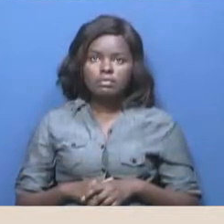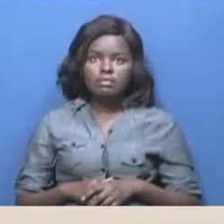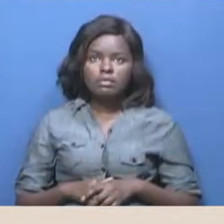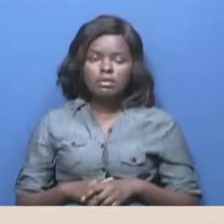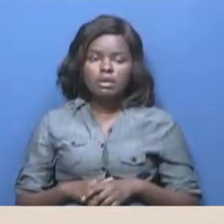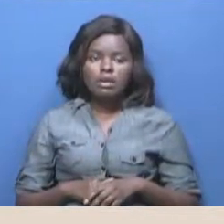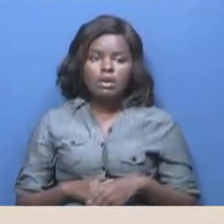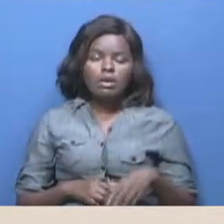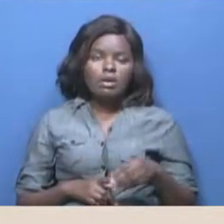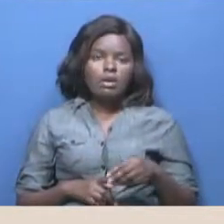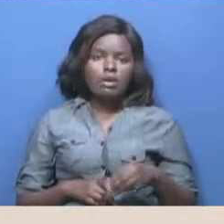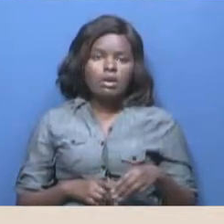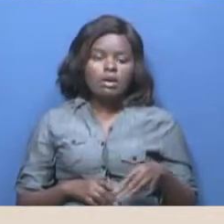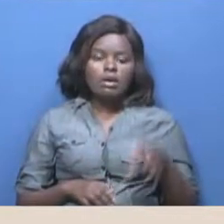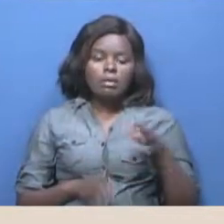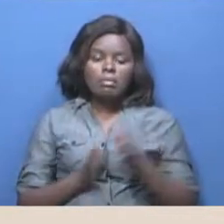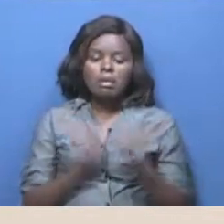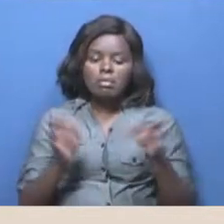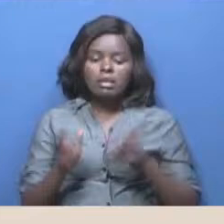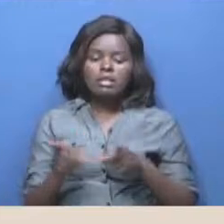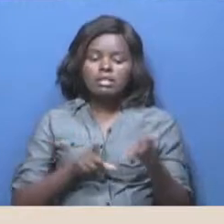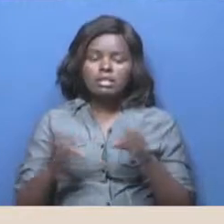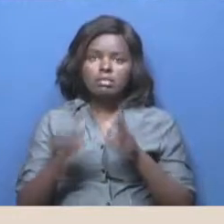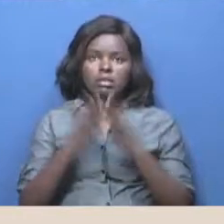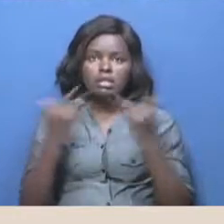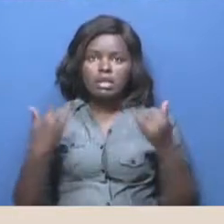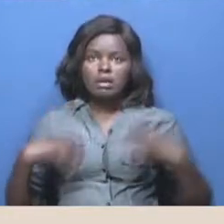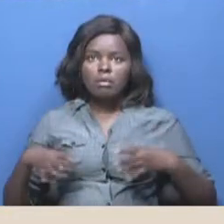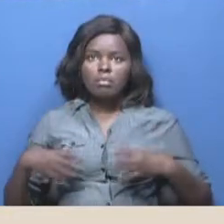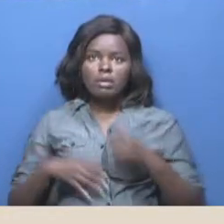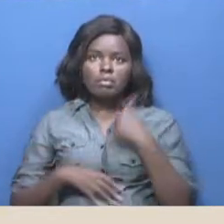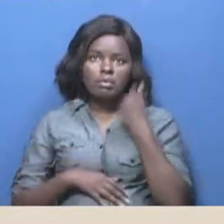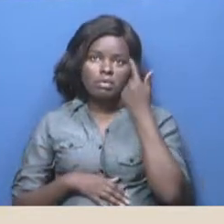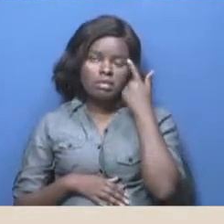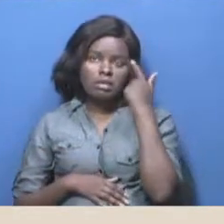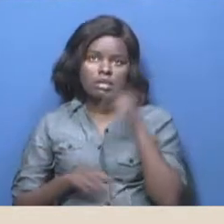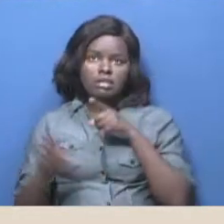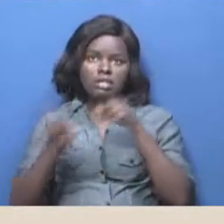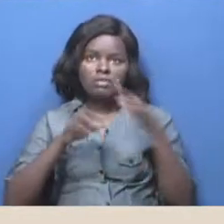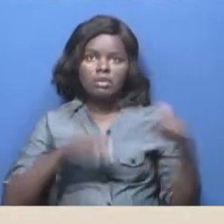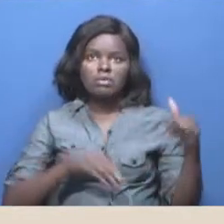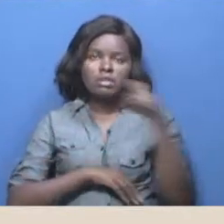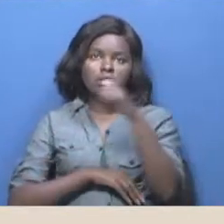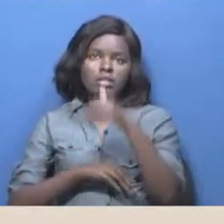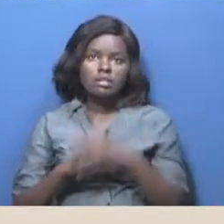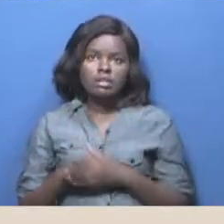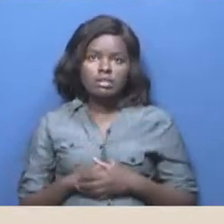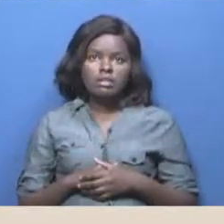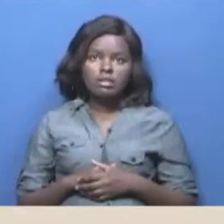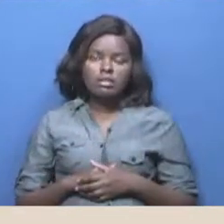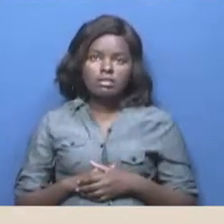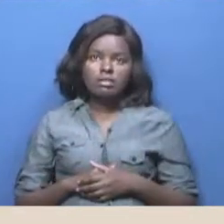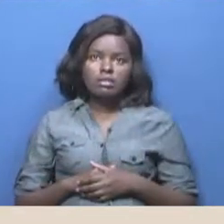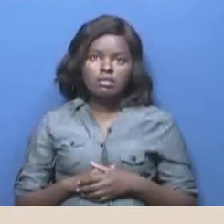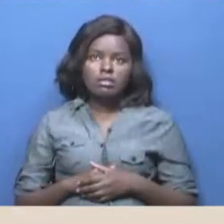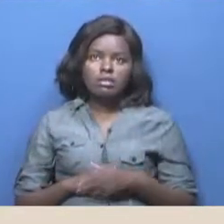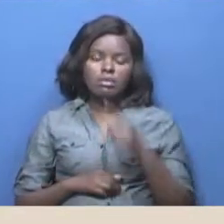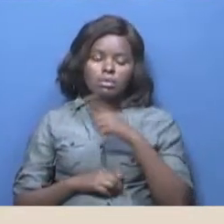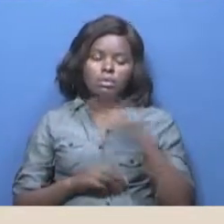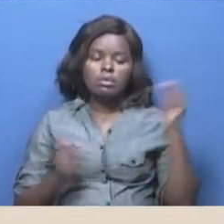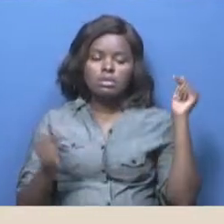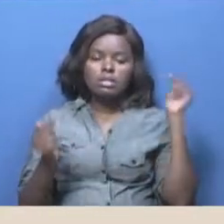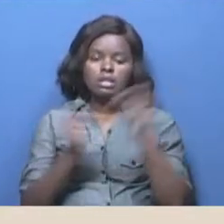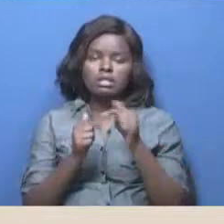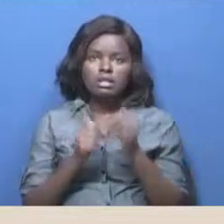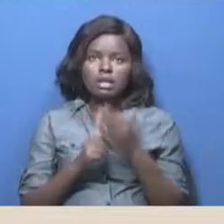irio, matatu, public transport, na rĩu andũ arĩa hihi maragĩcia megũthiĩ na ndege nĩ mathiĩte nĩ moimĩrĩte magathiĩ gũtestwo,